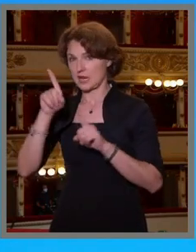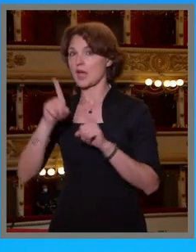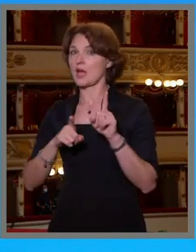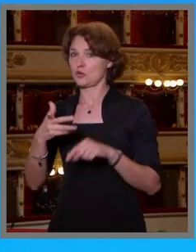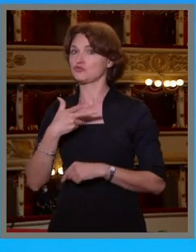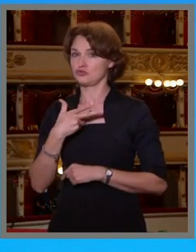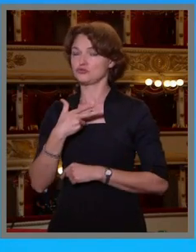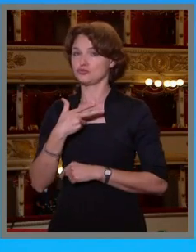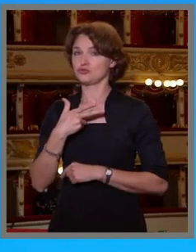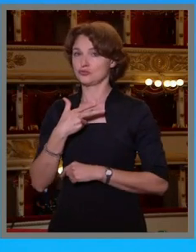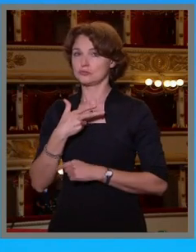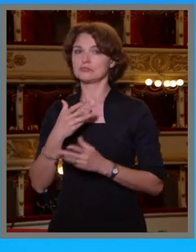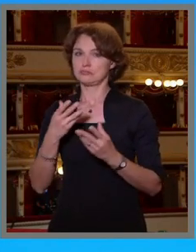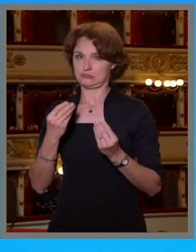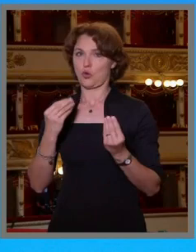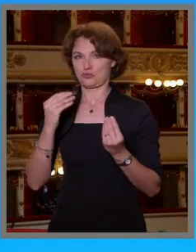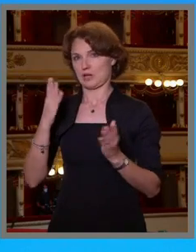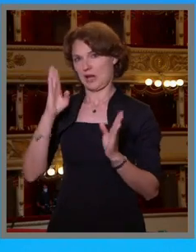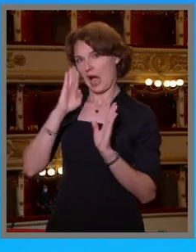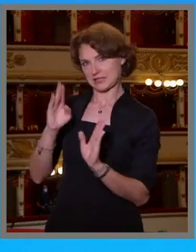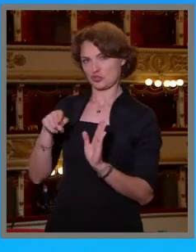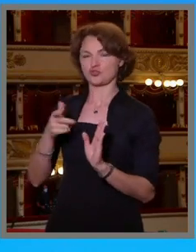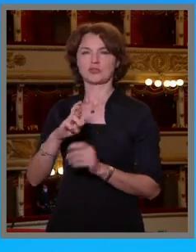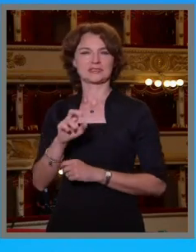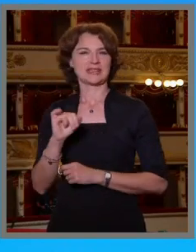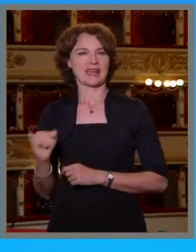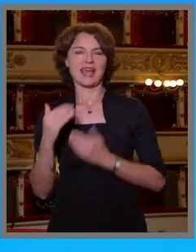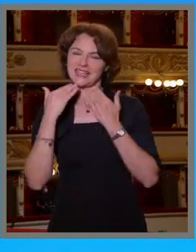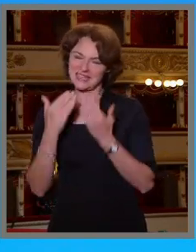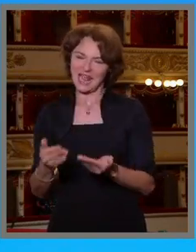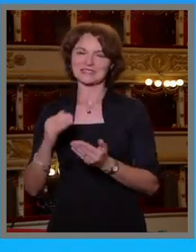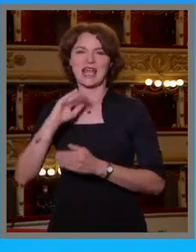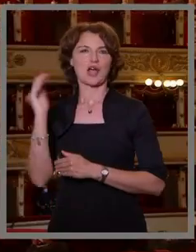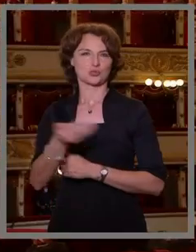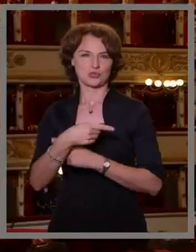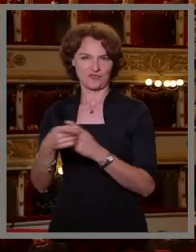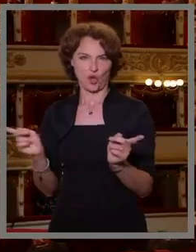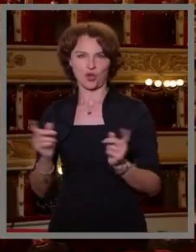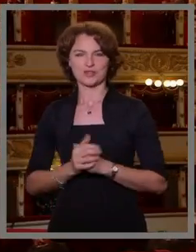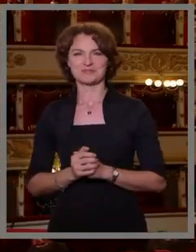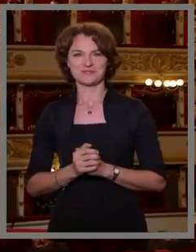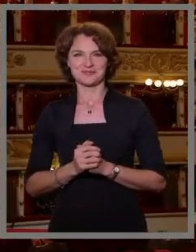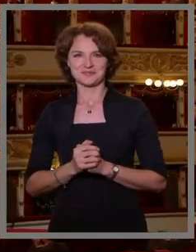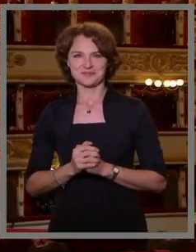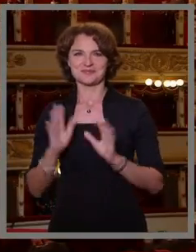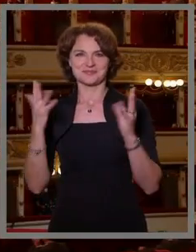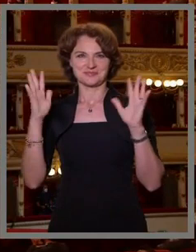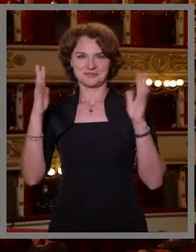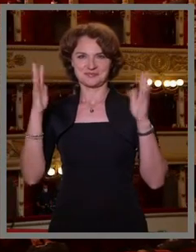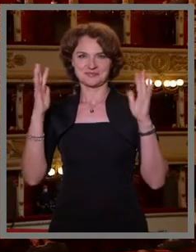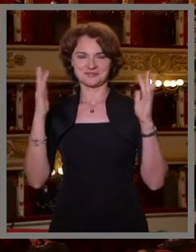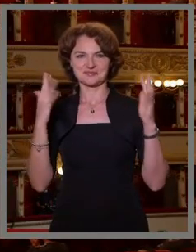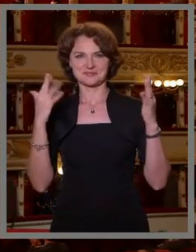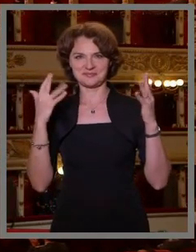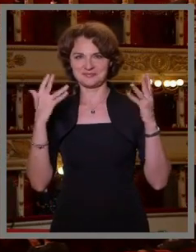grande attenzione da parte della rai grande grazie a tutti voi grazie grazie sindaco per il suo intervento per